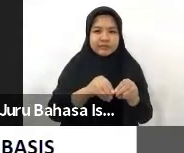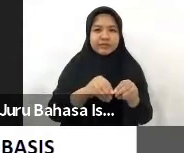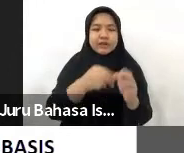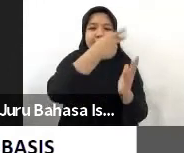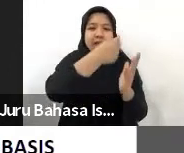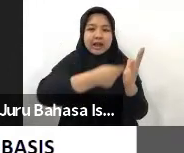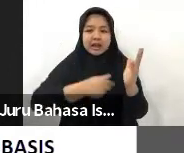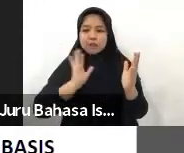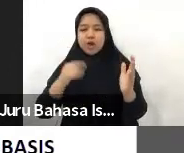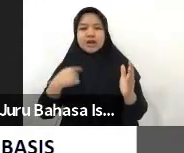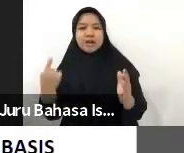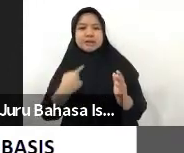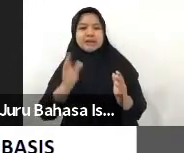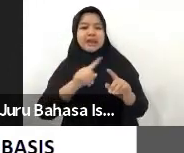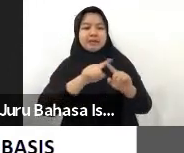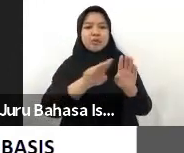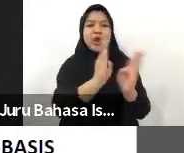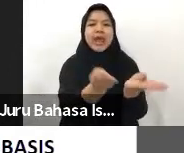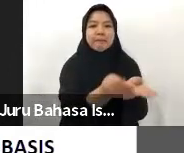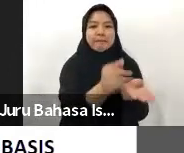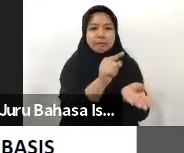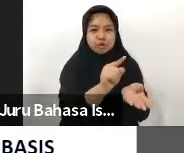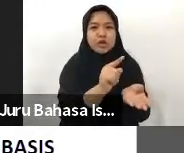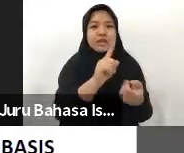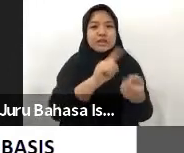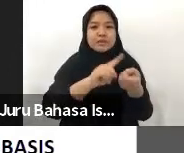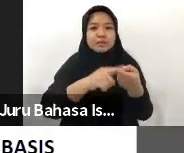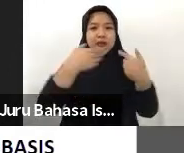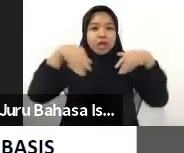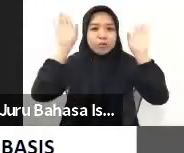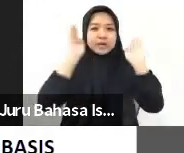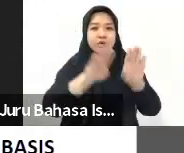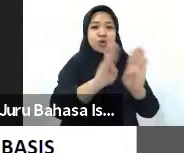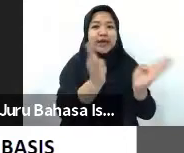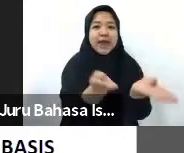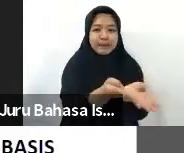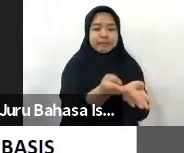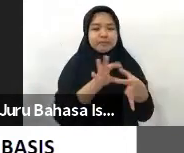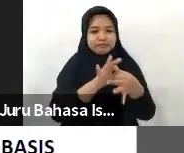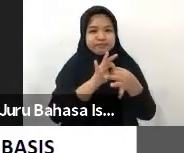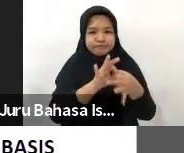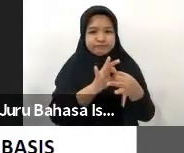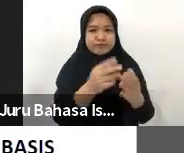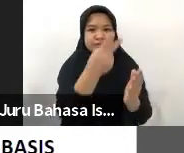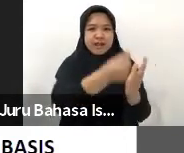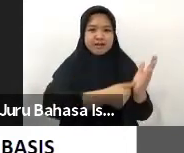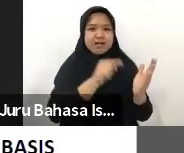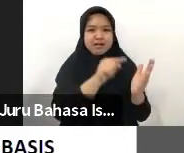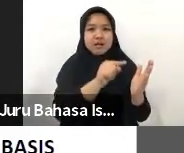Jadi mereka swadaya. Teman-teman alumni Universitas Gadjah Mada berswadaya. Nah, ini juga kami akan tawarkan ke